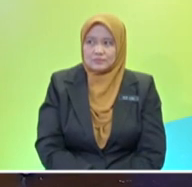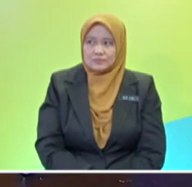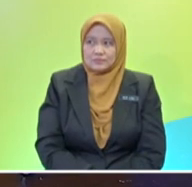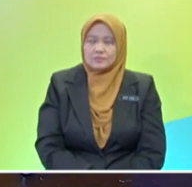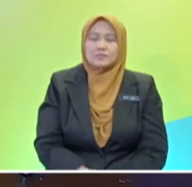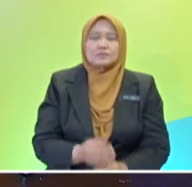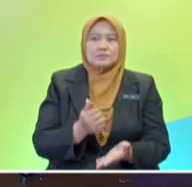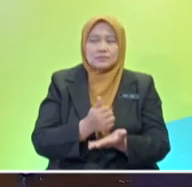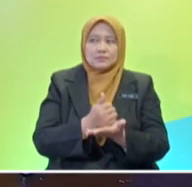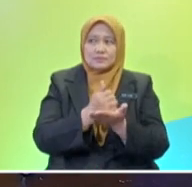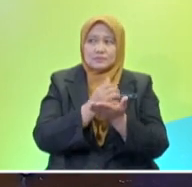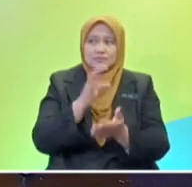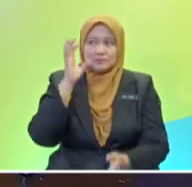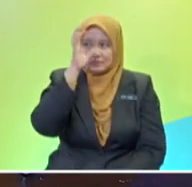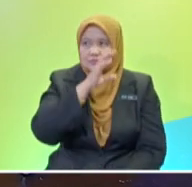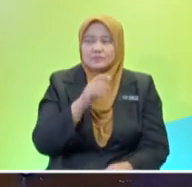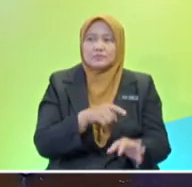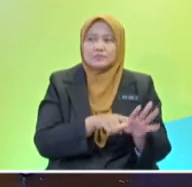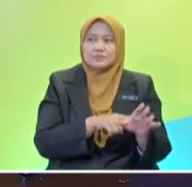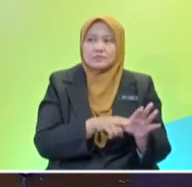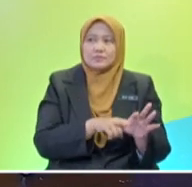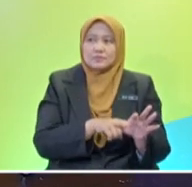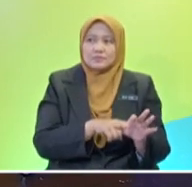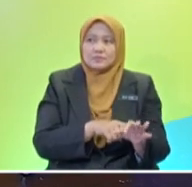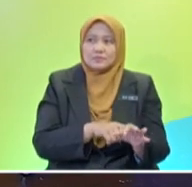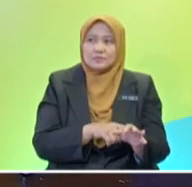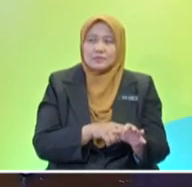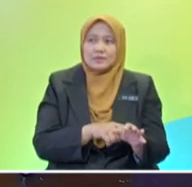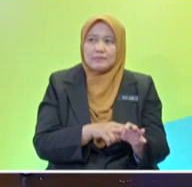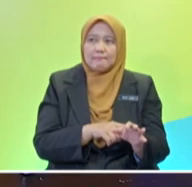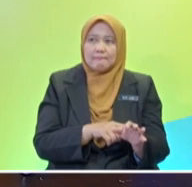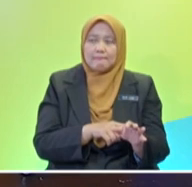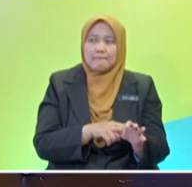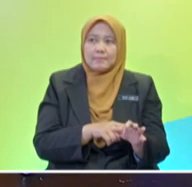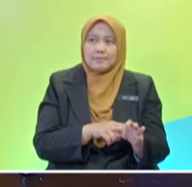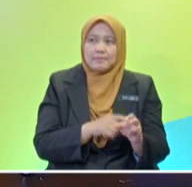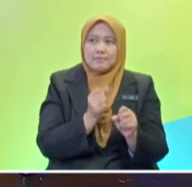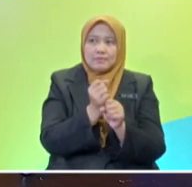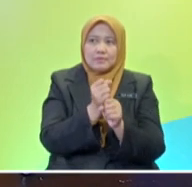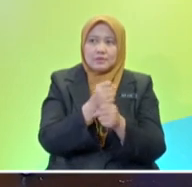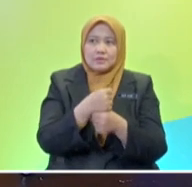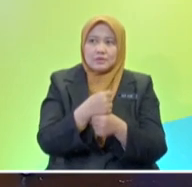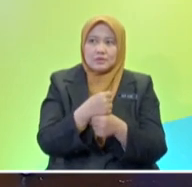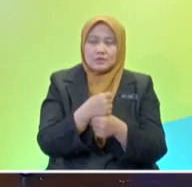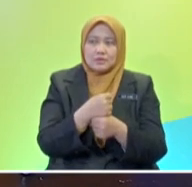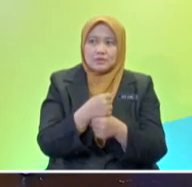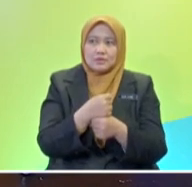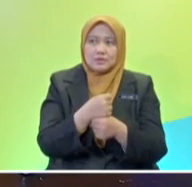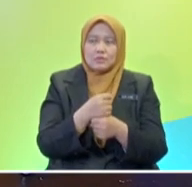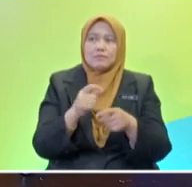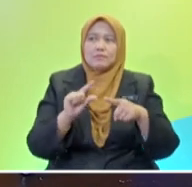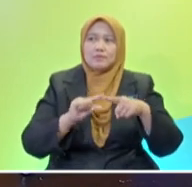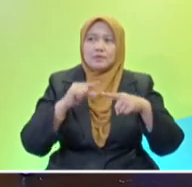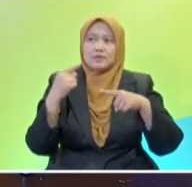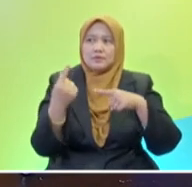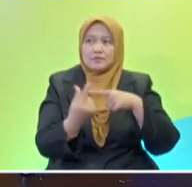cikgu cari. Cuba cari daun-daun yang bentuk melengkung. Ini daun kaduk, Din. Okey.